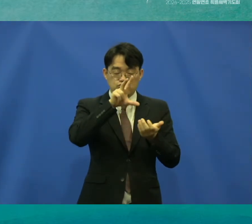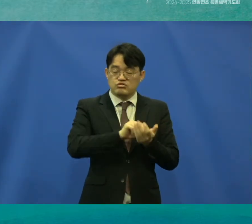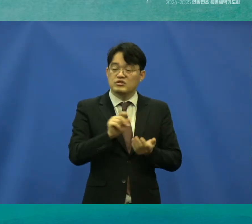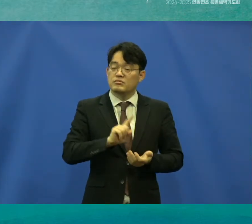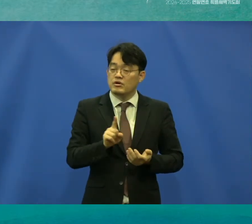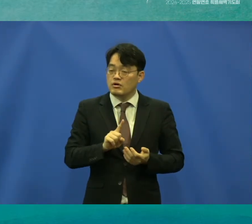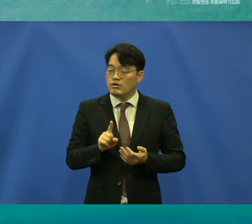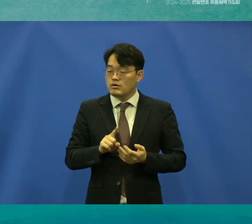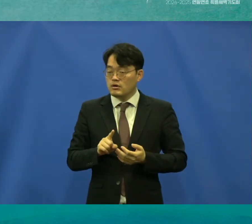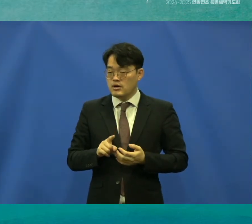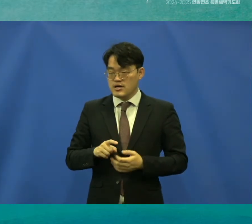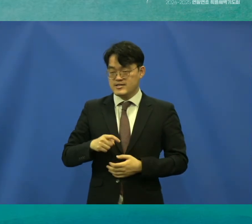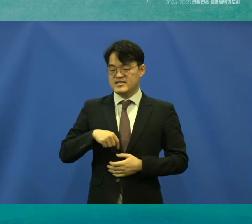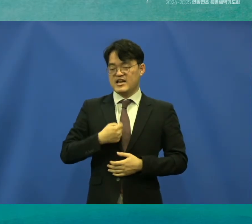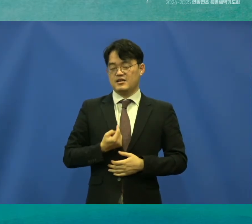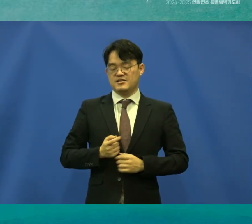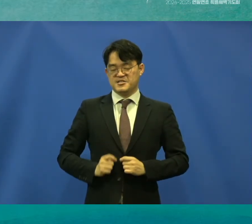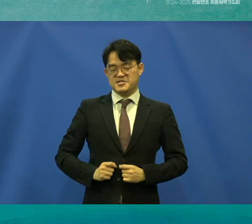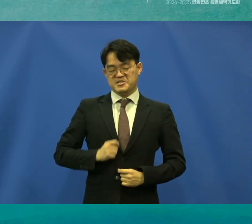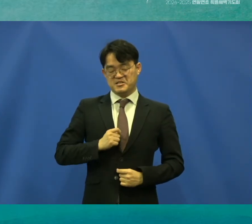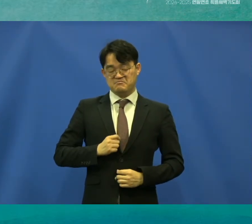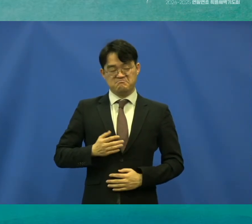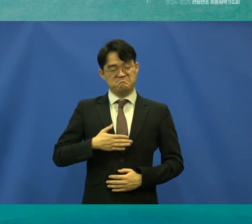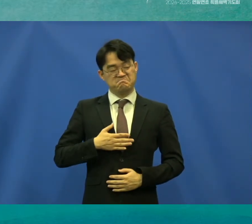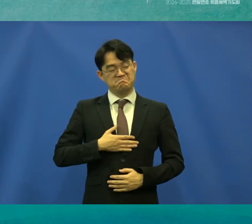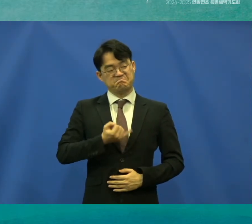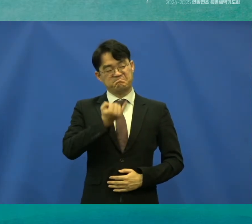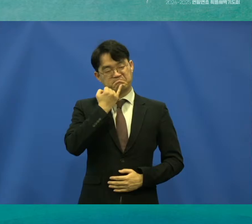여러분 탕자는 아버지께 돌아오기가 쉬워요.